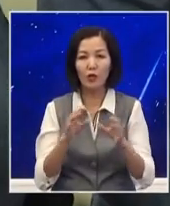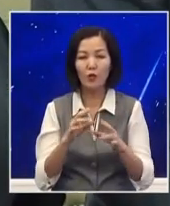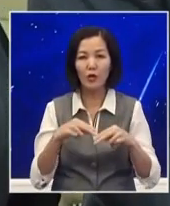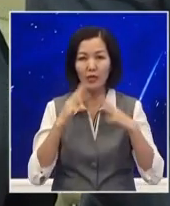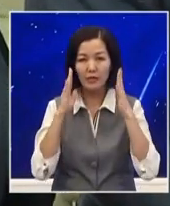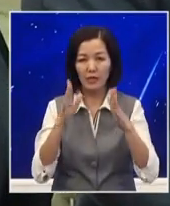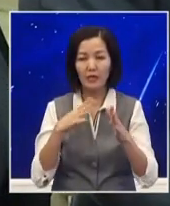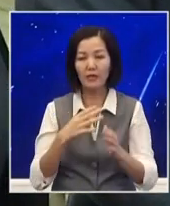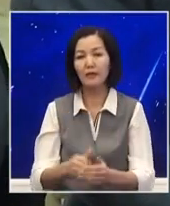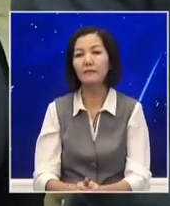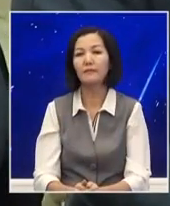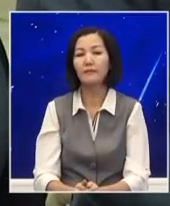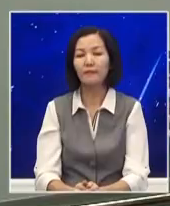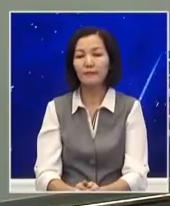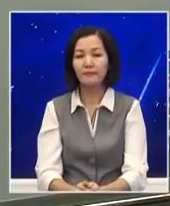үрдісі ескерілді.